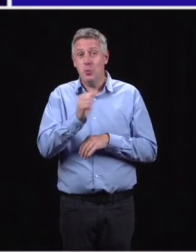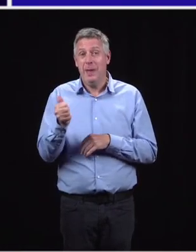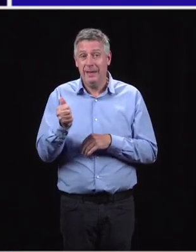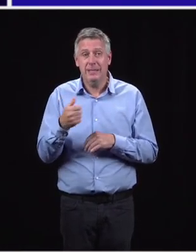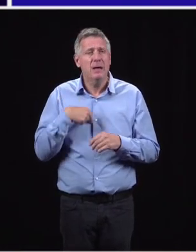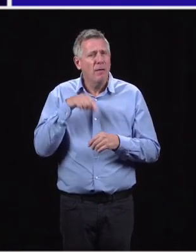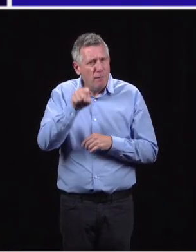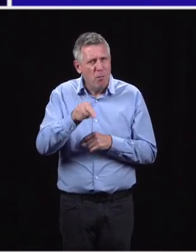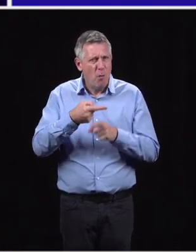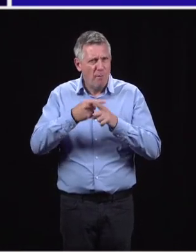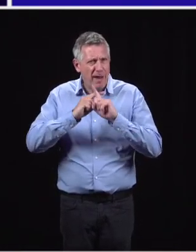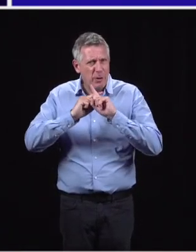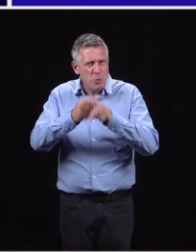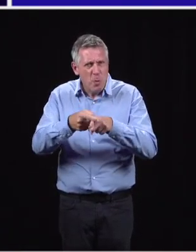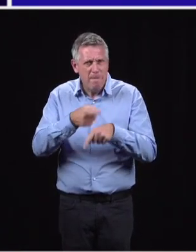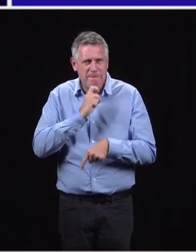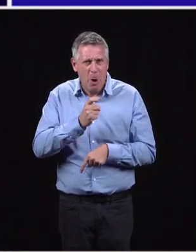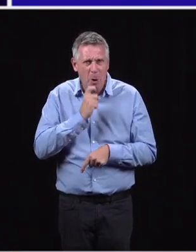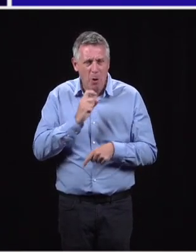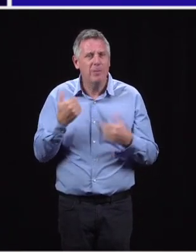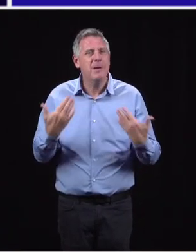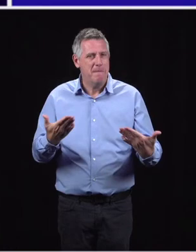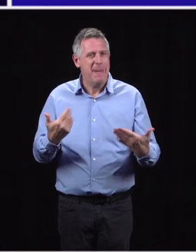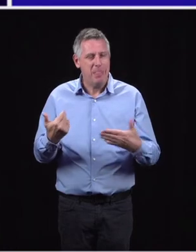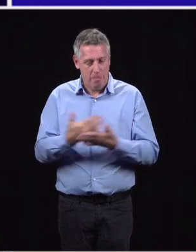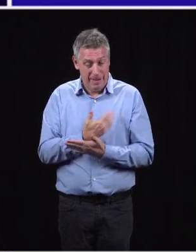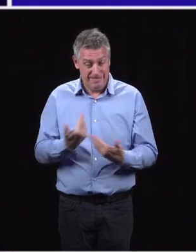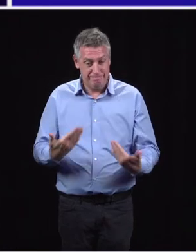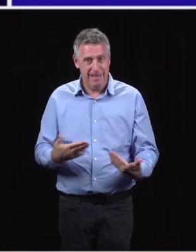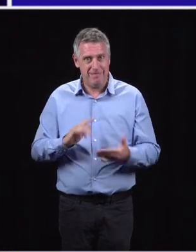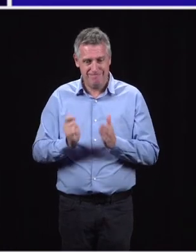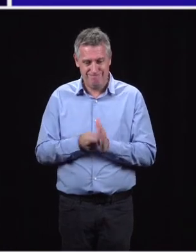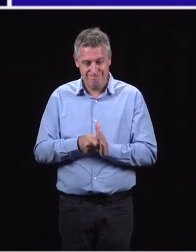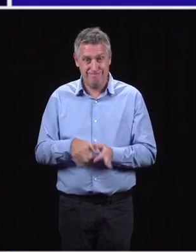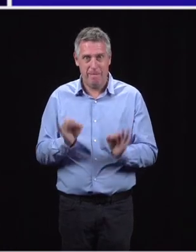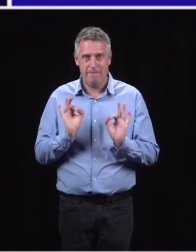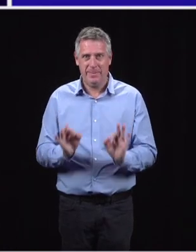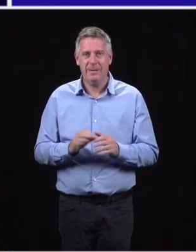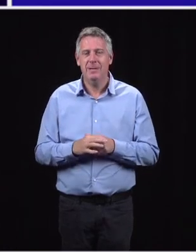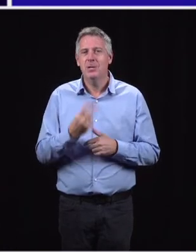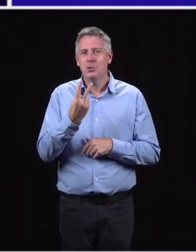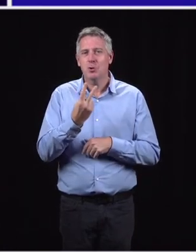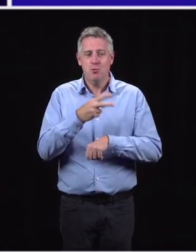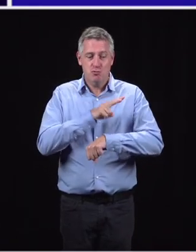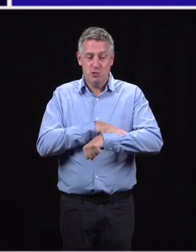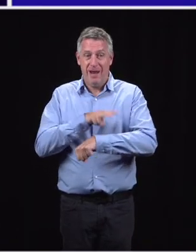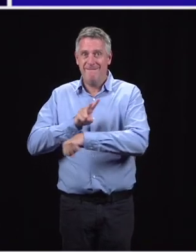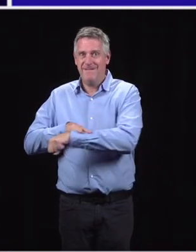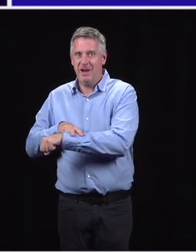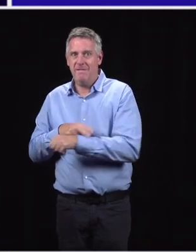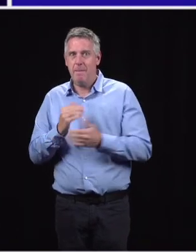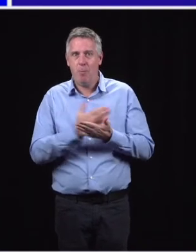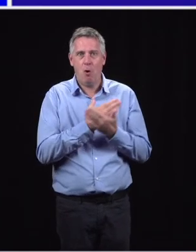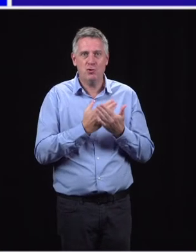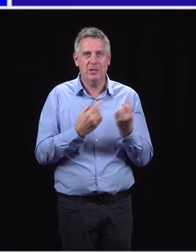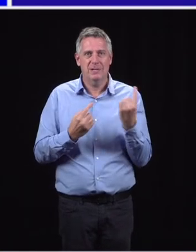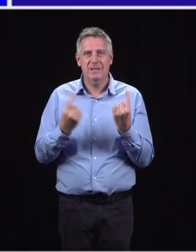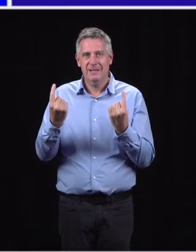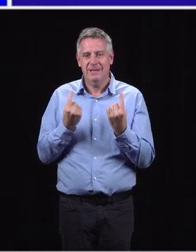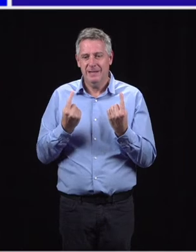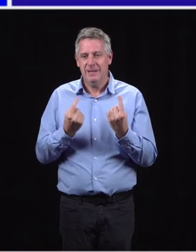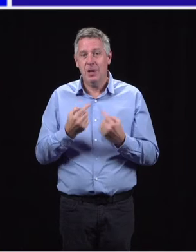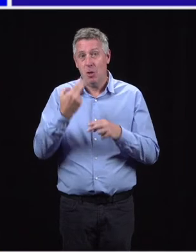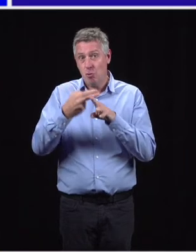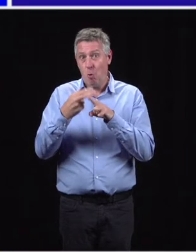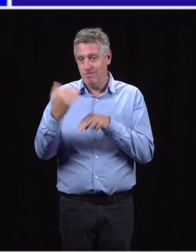convaincu et bien c'est maintenant que ça se passe parce que nous accueillons les deux chefs de projet Aminata Diaby